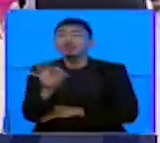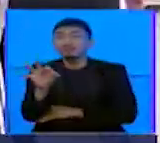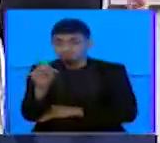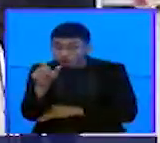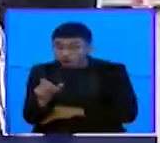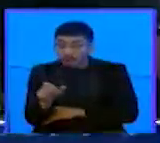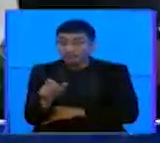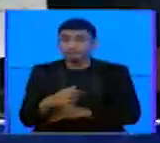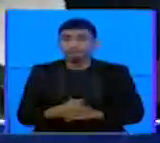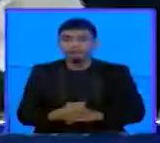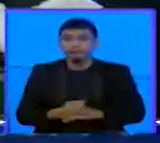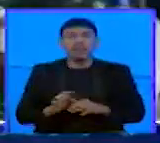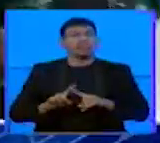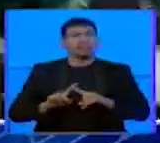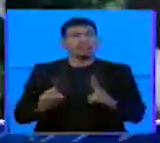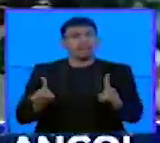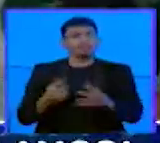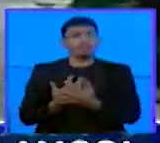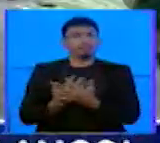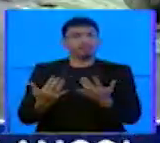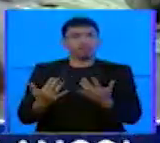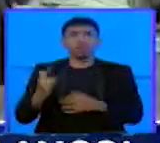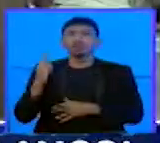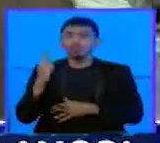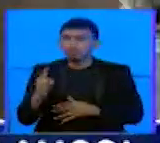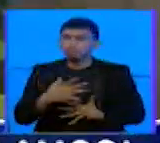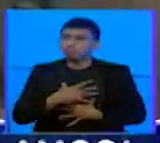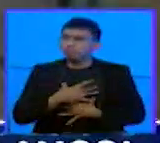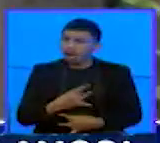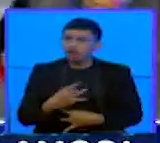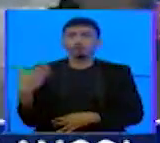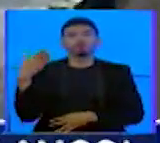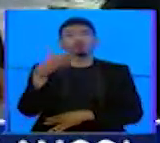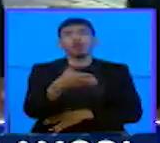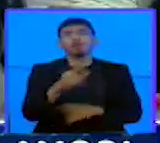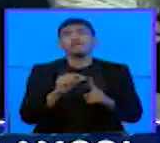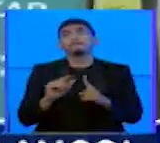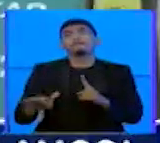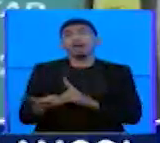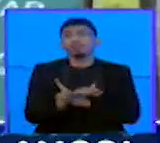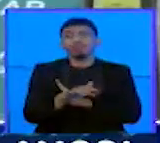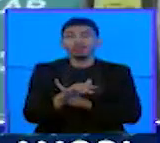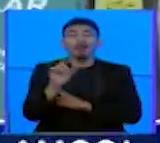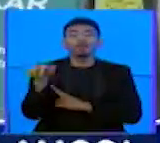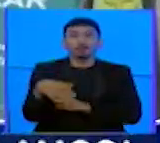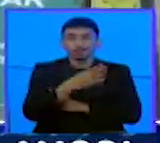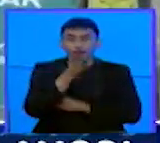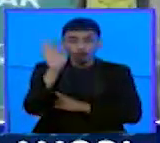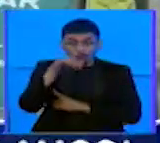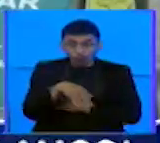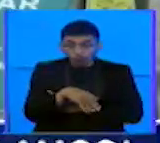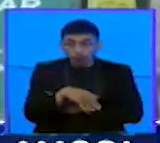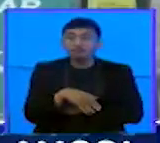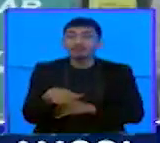lalu, namun antusiasme yang juga cukup tinggi masih terlihat di kawasan Pantai Ancol pada akhir pekan ini. Masyarakat masih memanfaatkan libur akhir